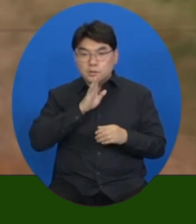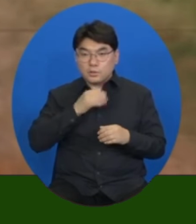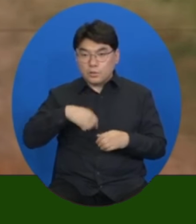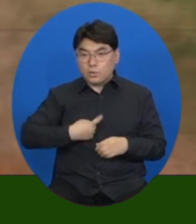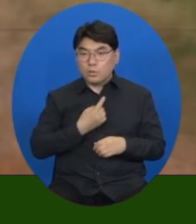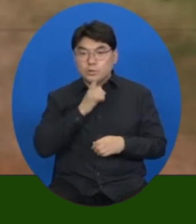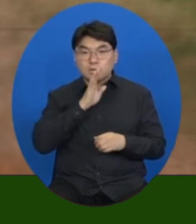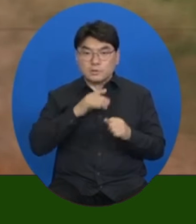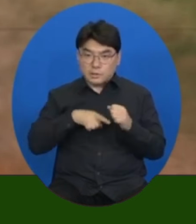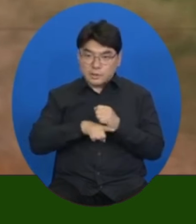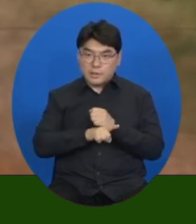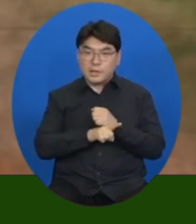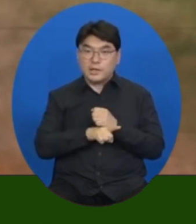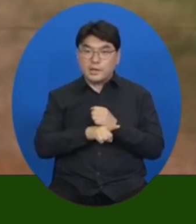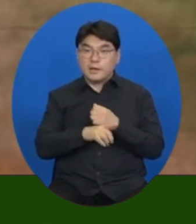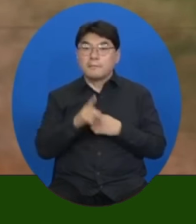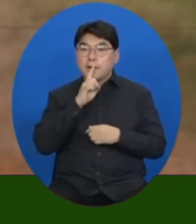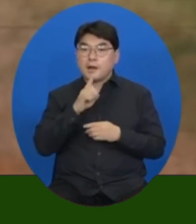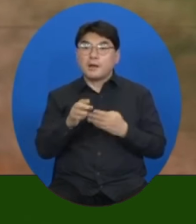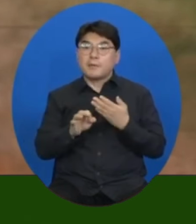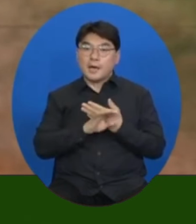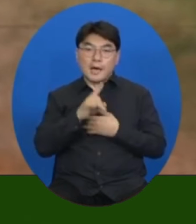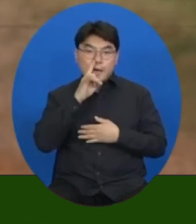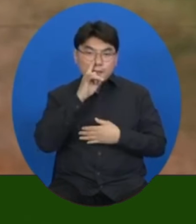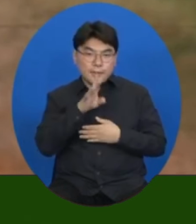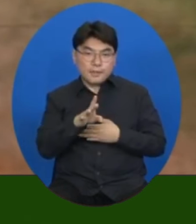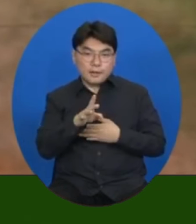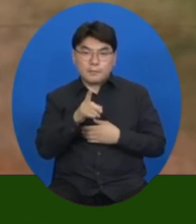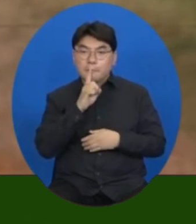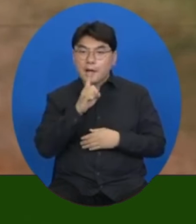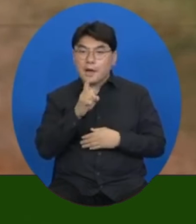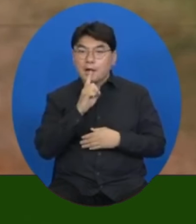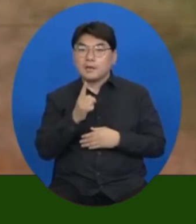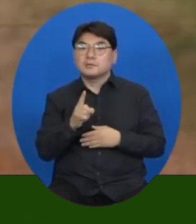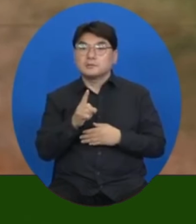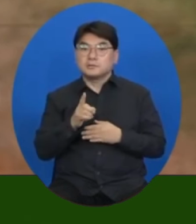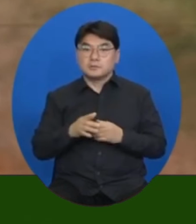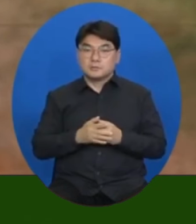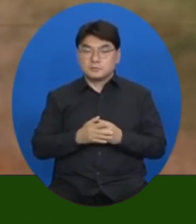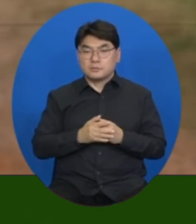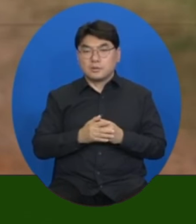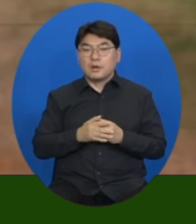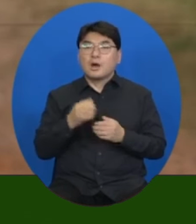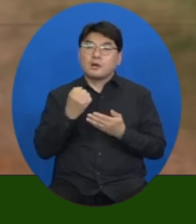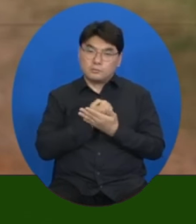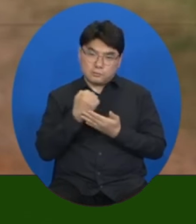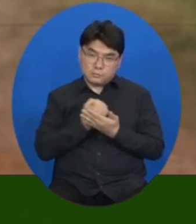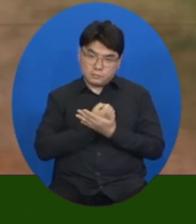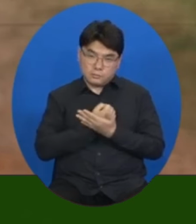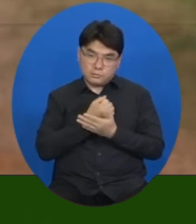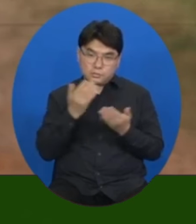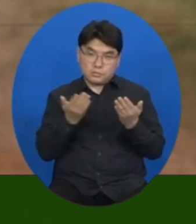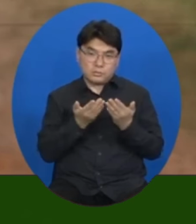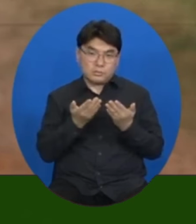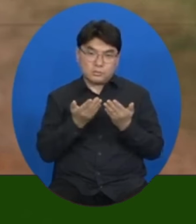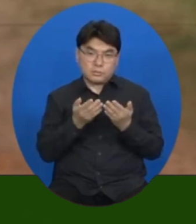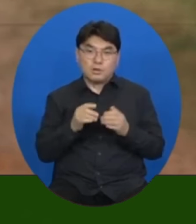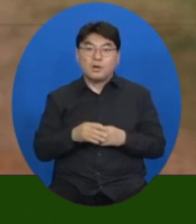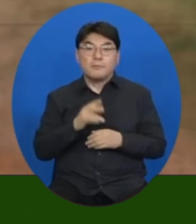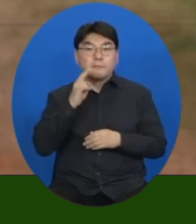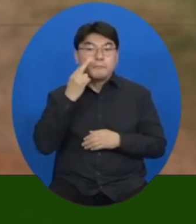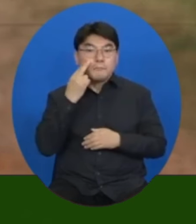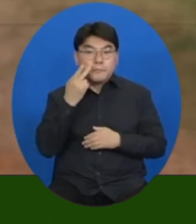된다 이렇게 주장을 하는 너무나 안타까운 그것이 지금 어디에서 벌어졌다고